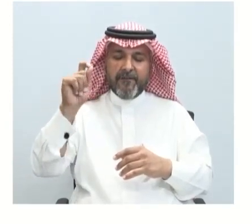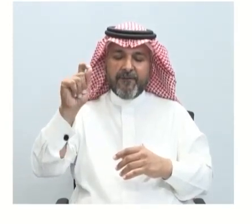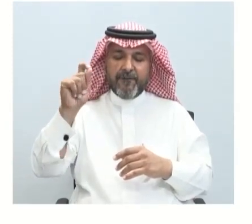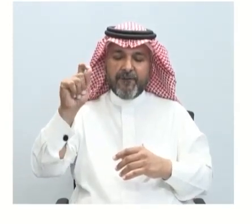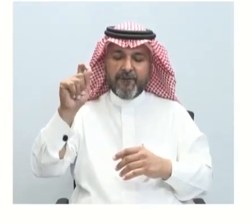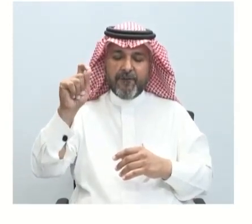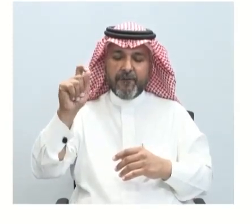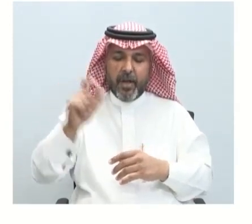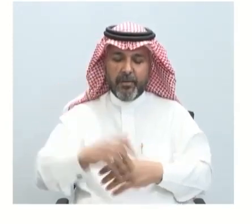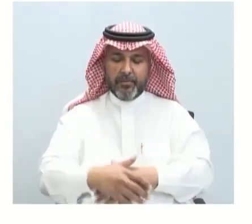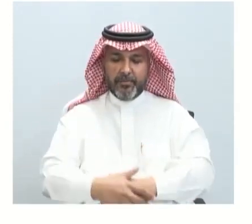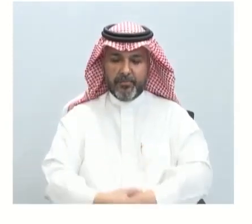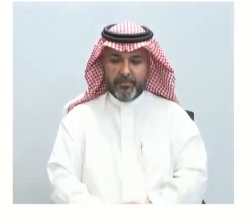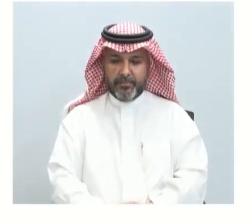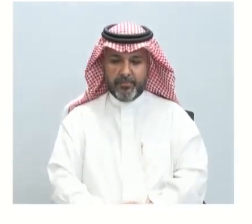كروماتيدات